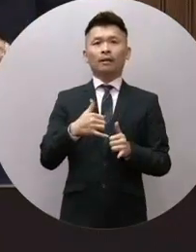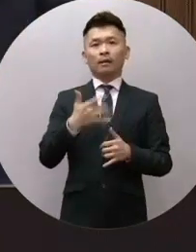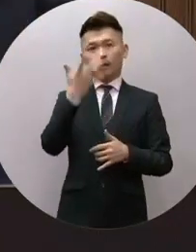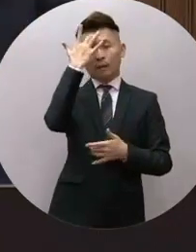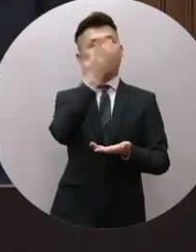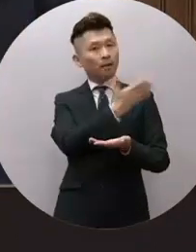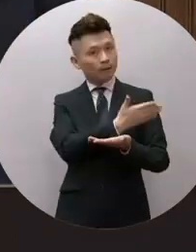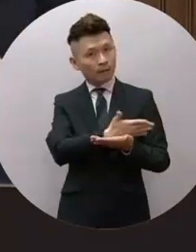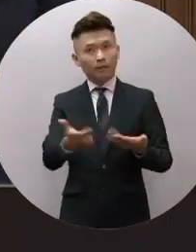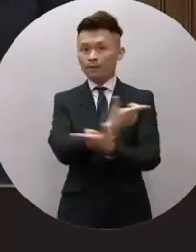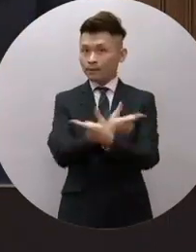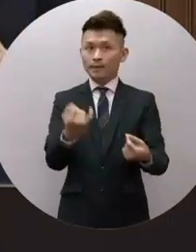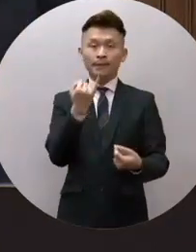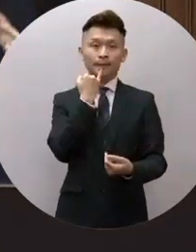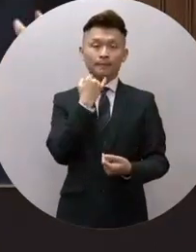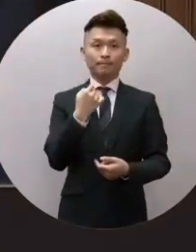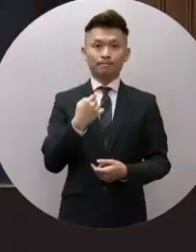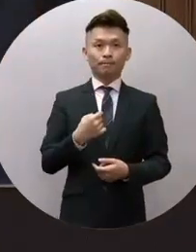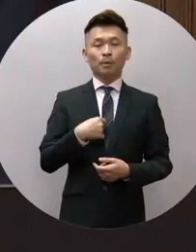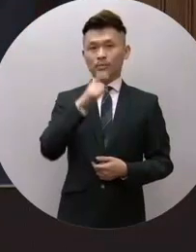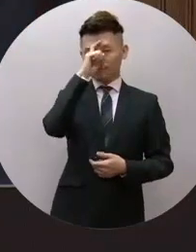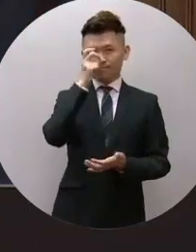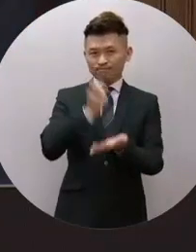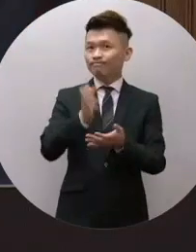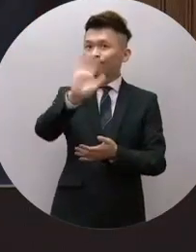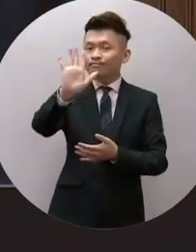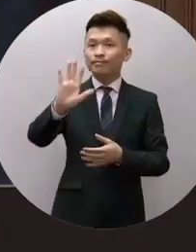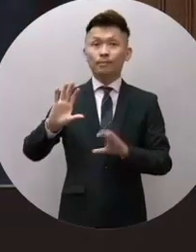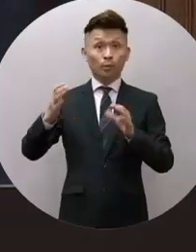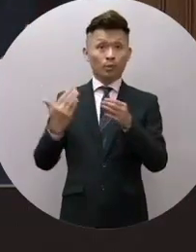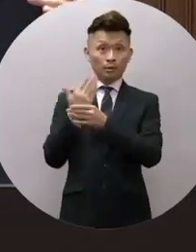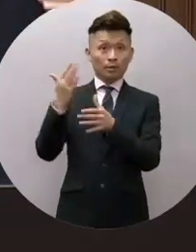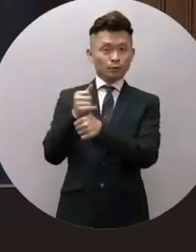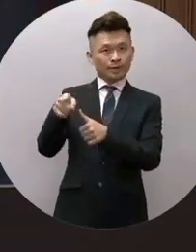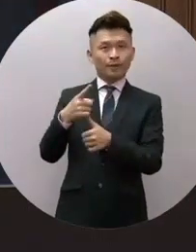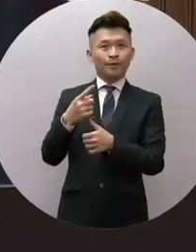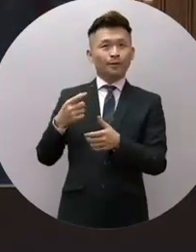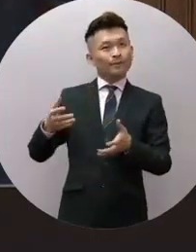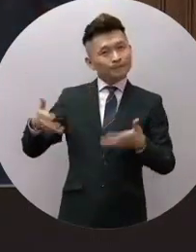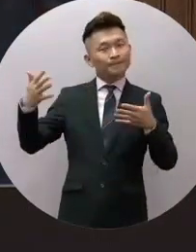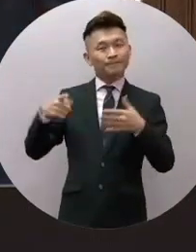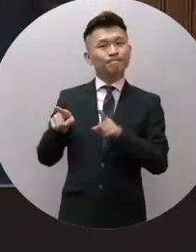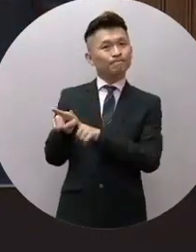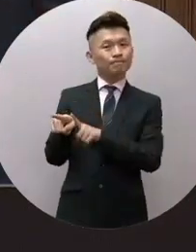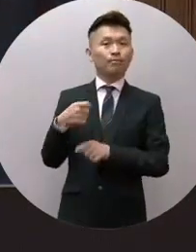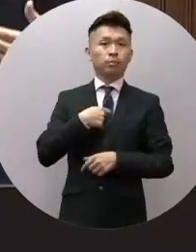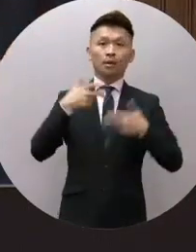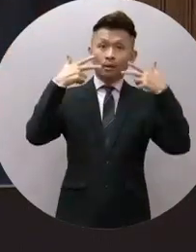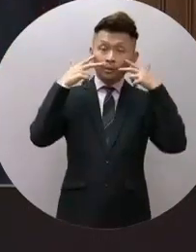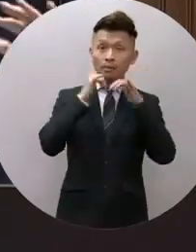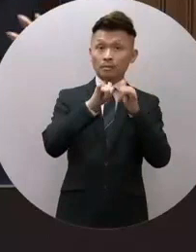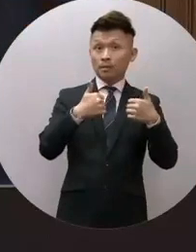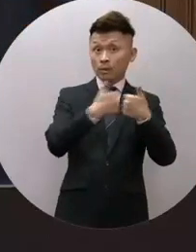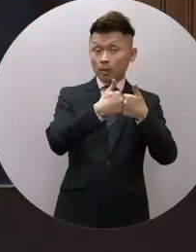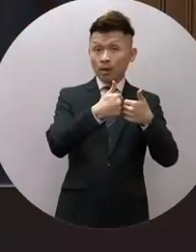题的。那我觉得我会站在采取比较宽松的国产署的这个法条。那当然原民会的有原民会不同的历史，原